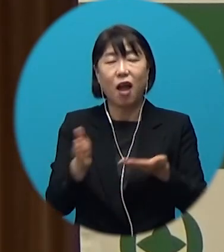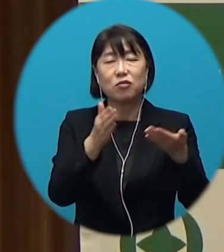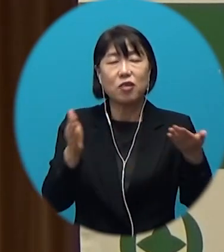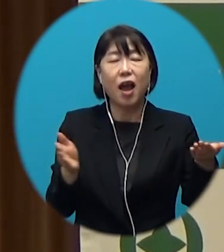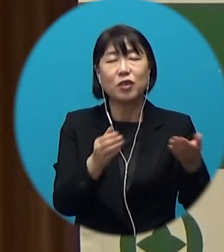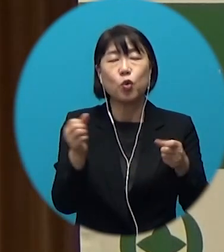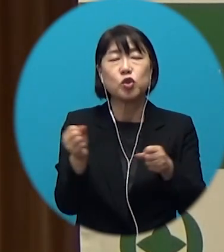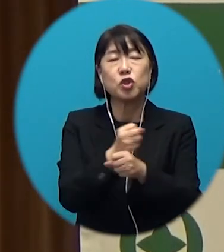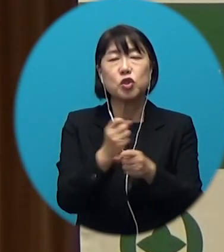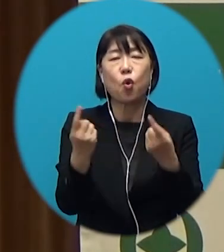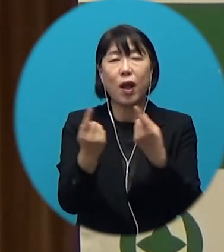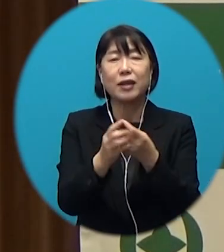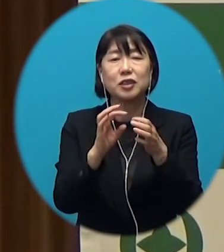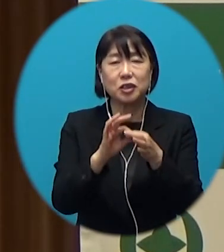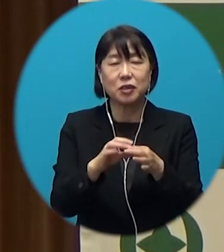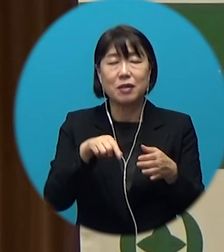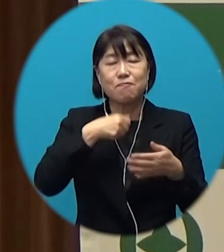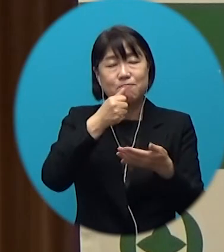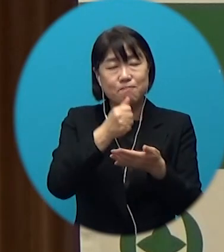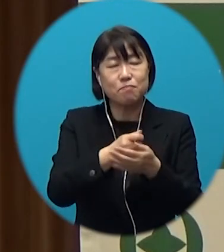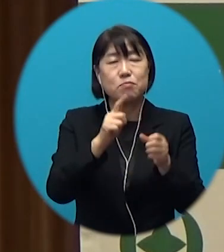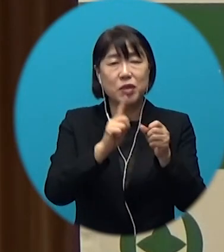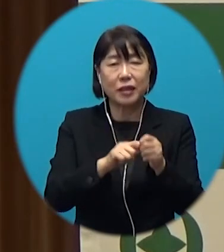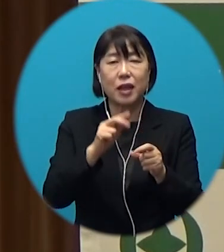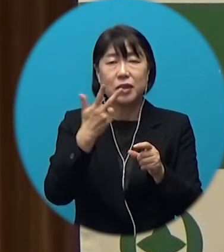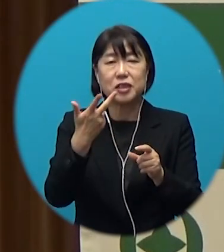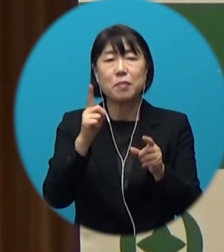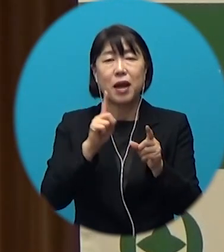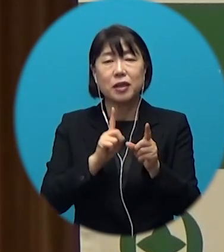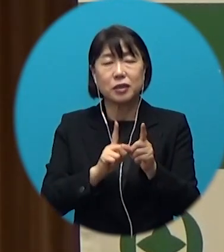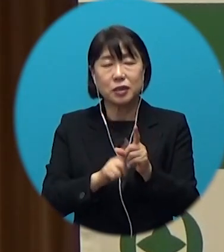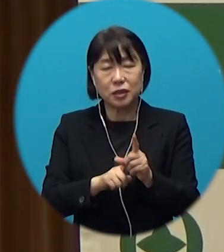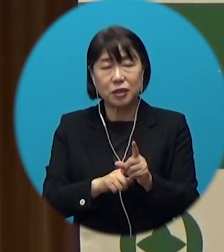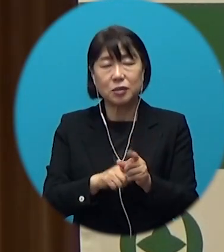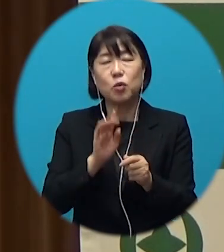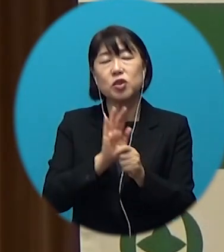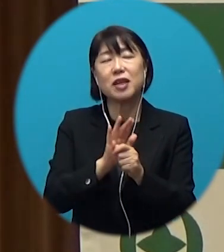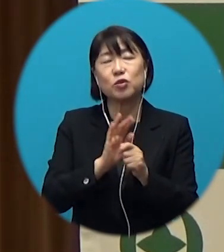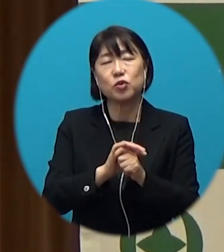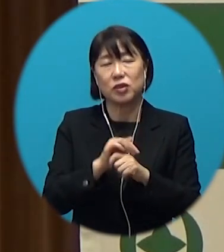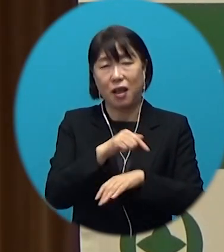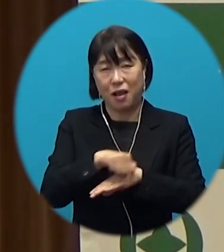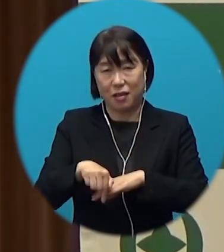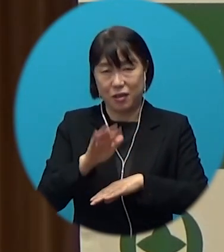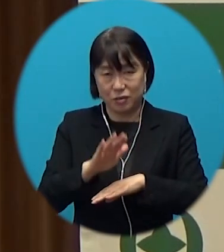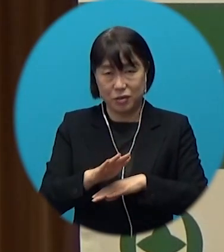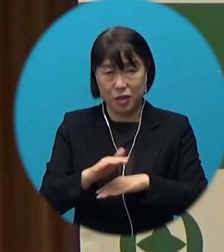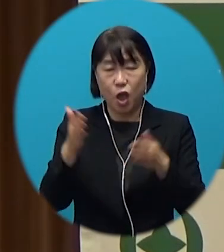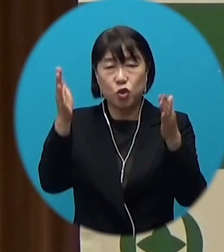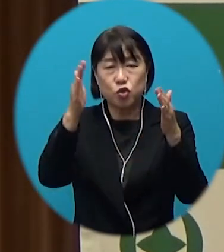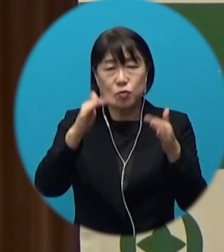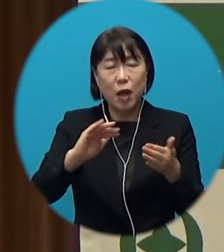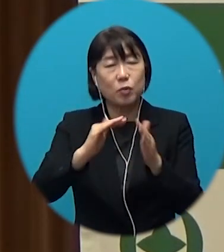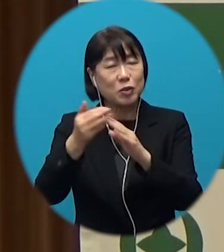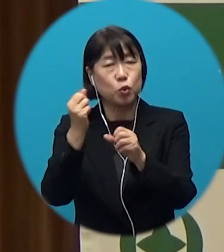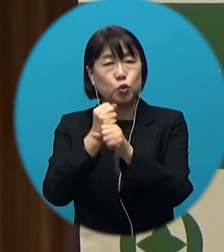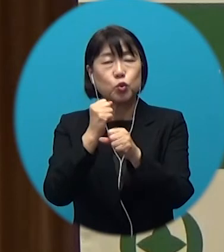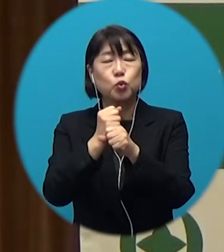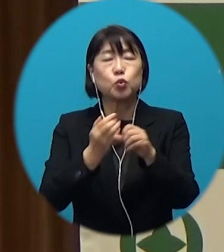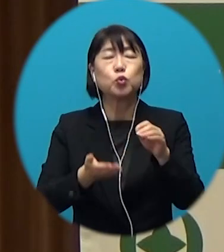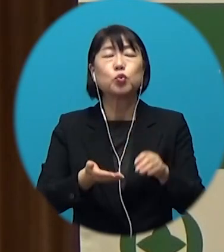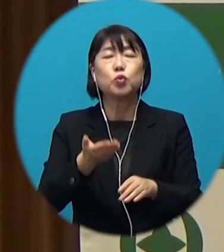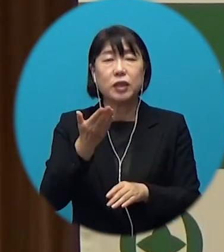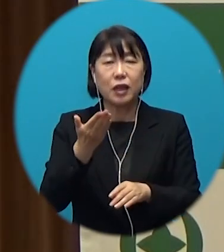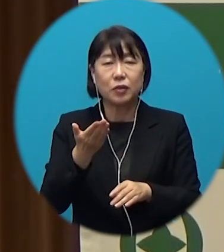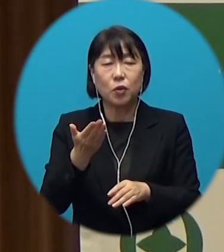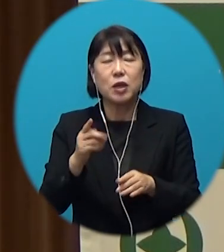ね、実現に向けて市場市も最大の支援を行うことにしておりまして、まさにあのスマートシティを作っていく上での先駆けと